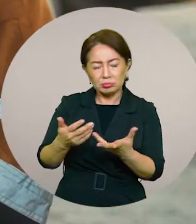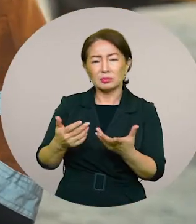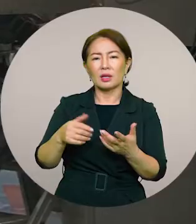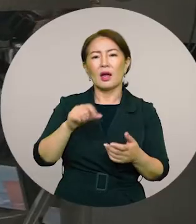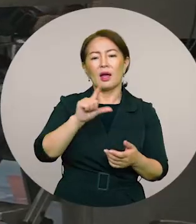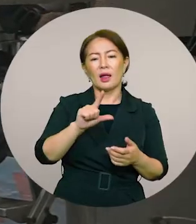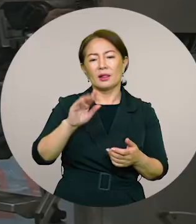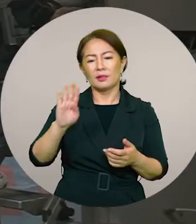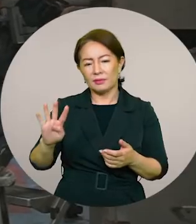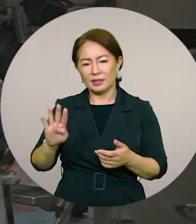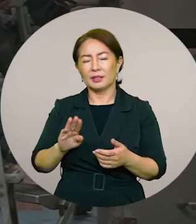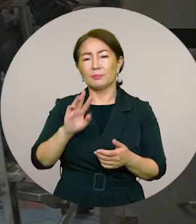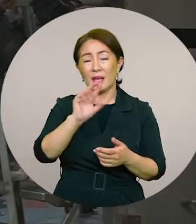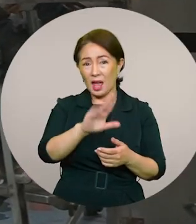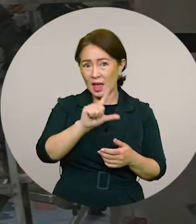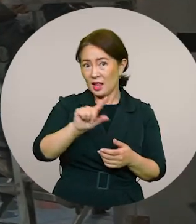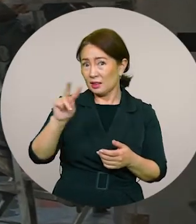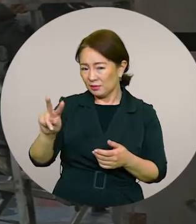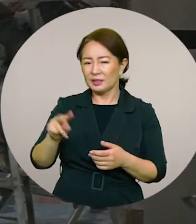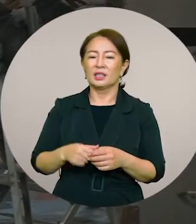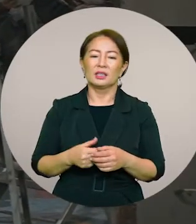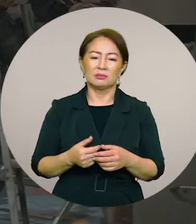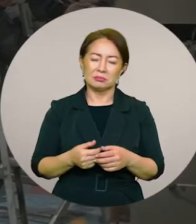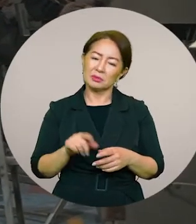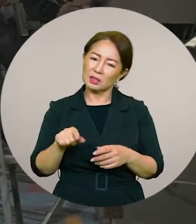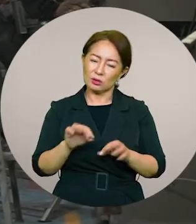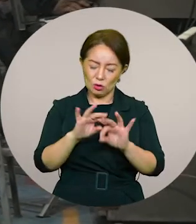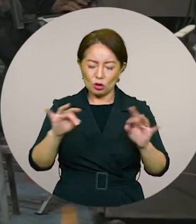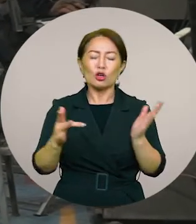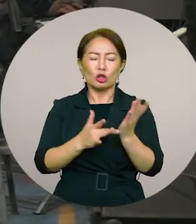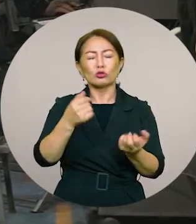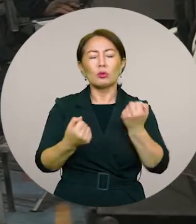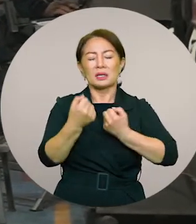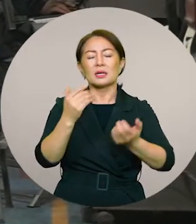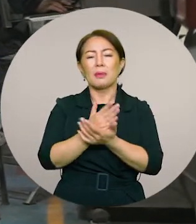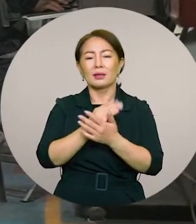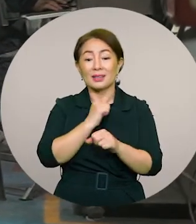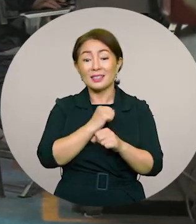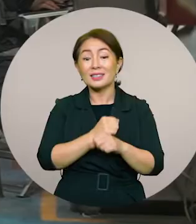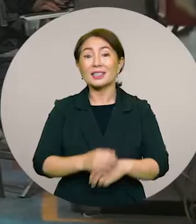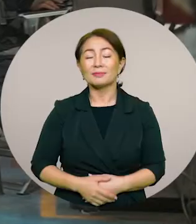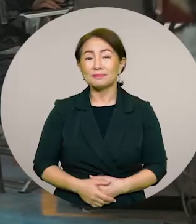LV, AV, Jenny гэдэг тоног хэмжээд ажиллаж байна.